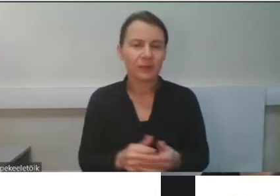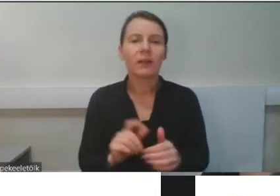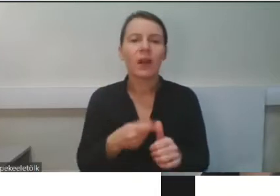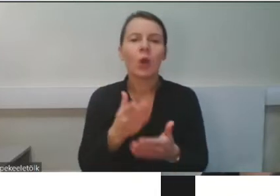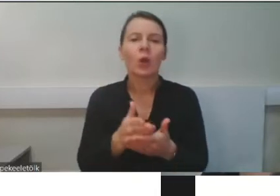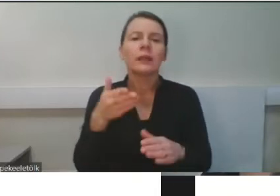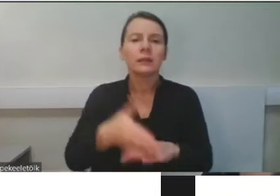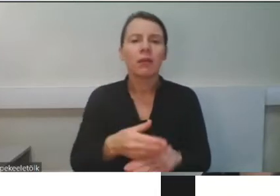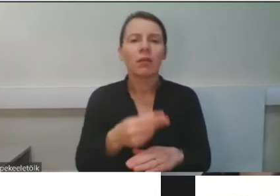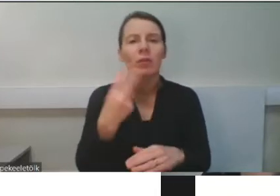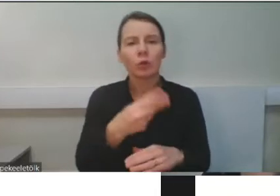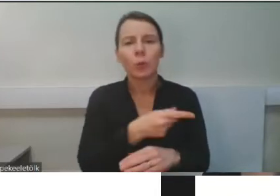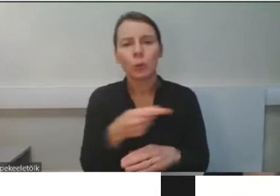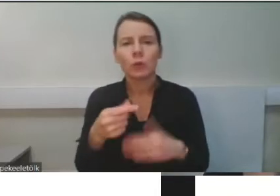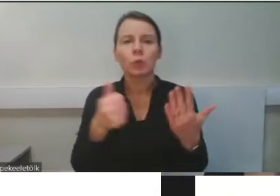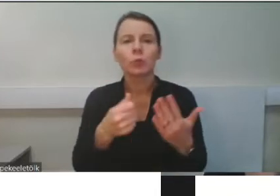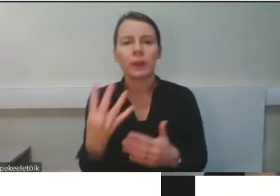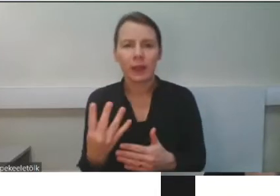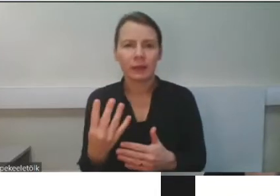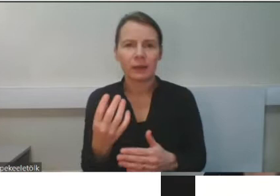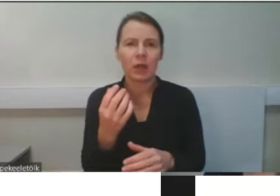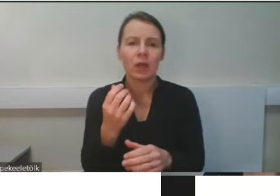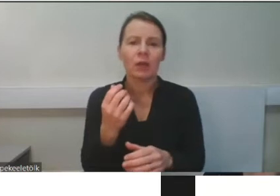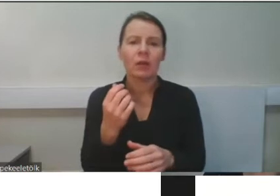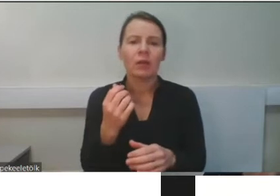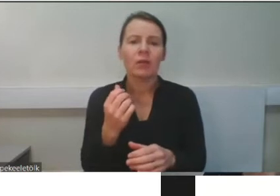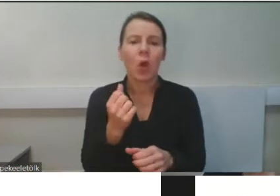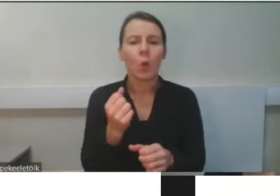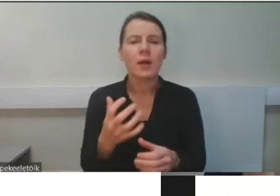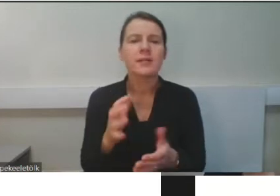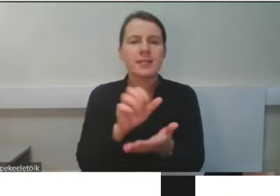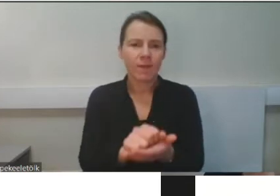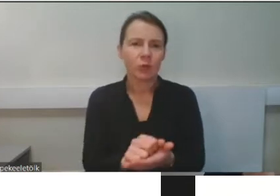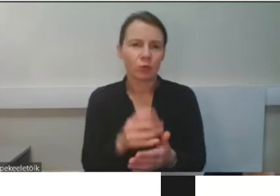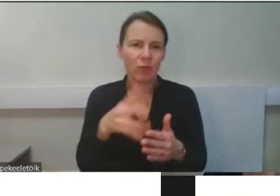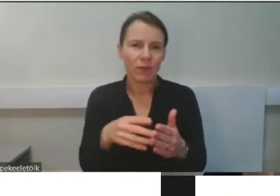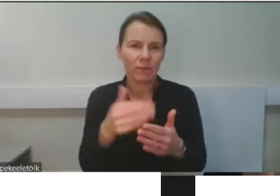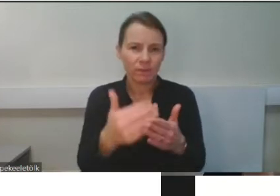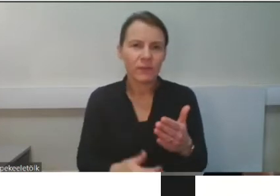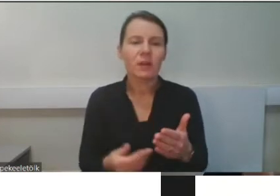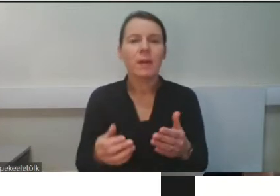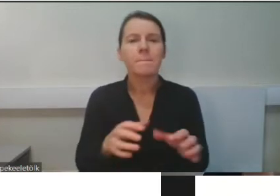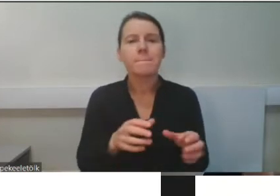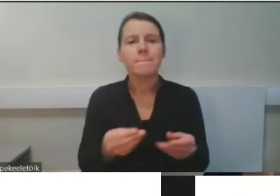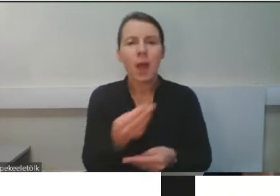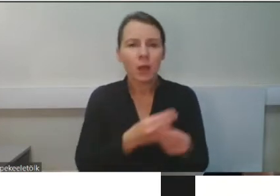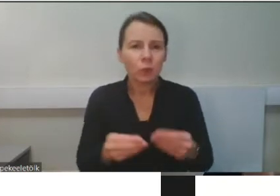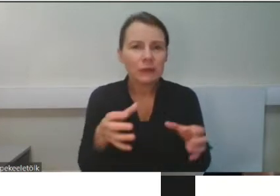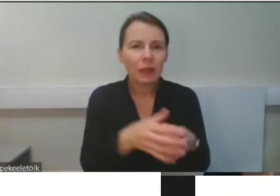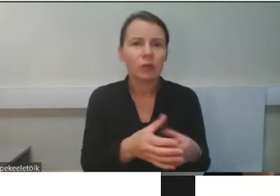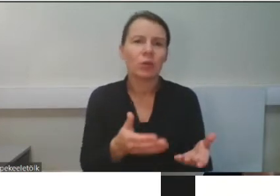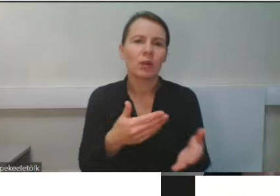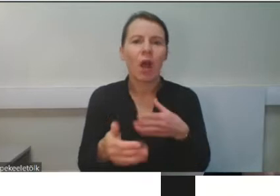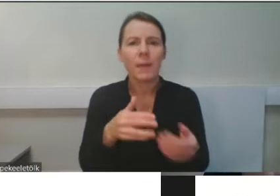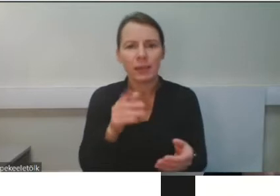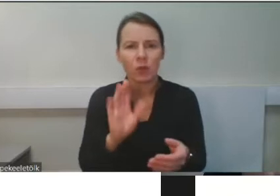osalemise määr , kas siis kogu vanuserühma peale või erinevates vanuserühmades , kui palju on